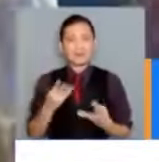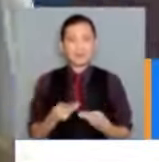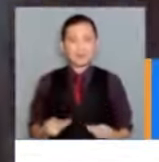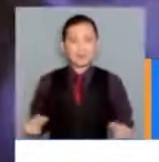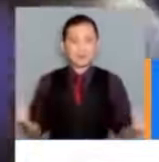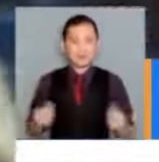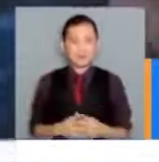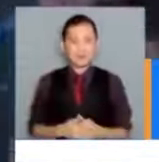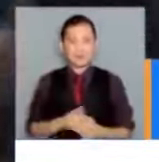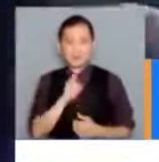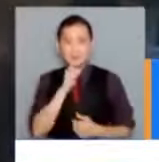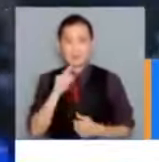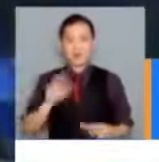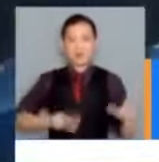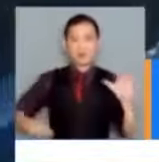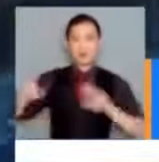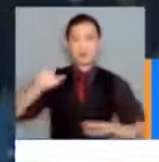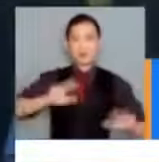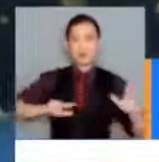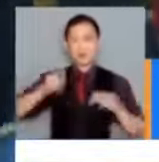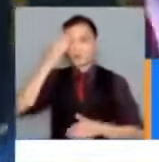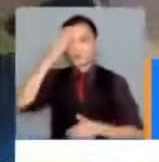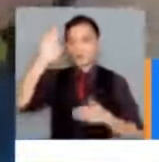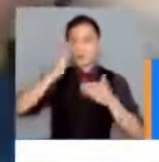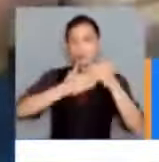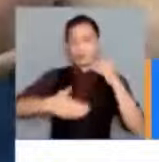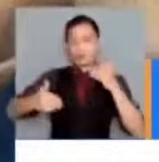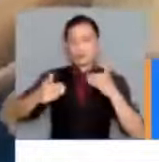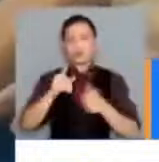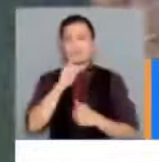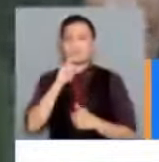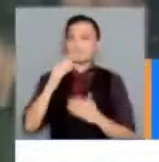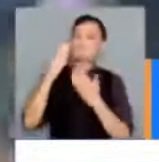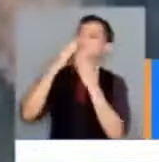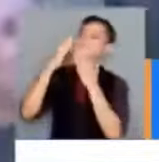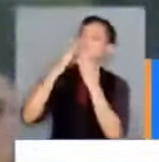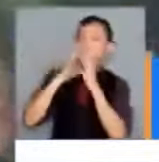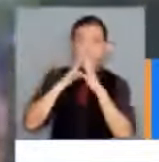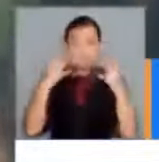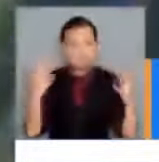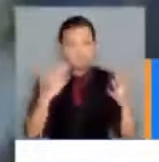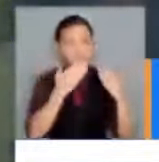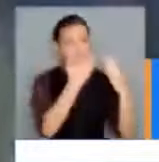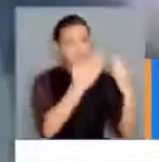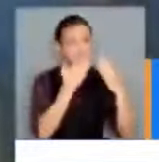So, grabe yung pagpapasalamat namin. And I think,